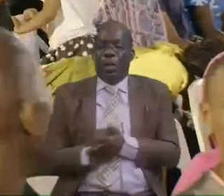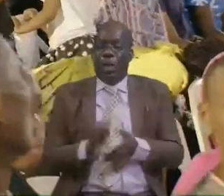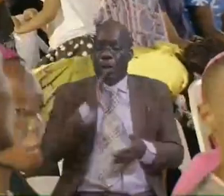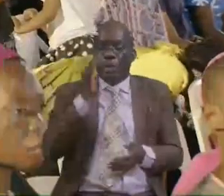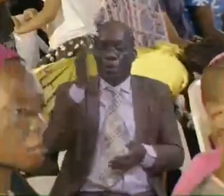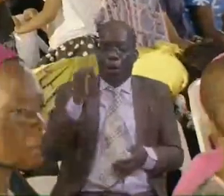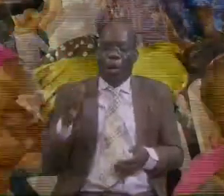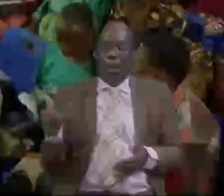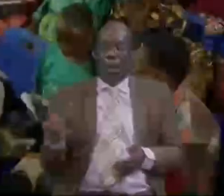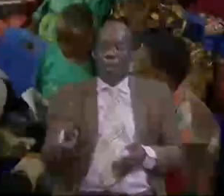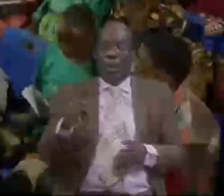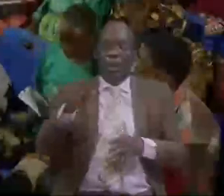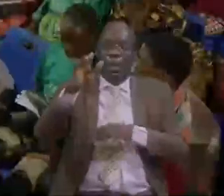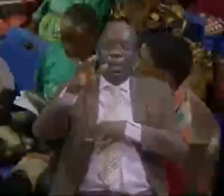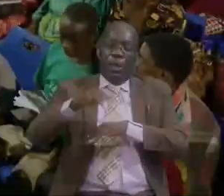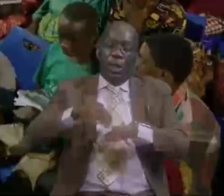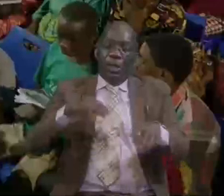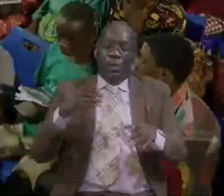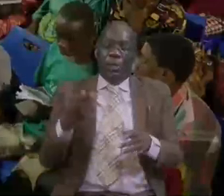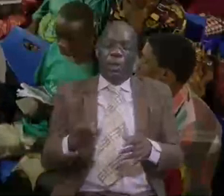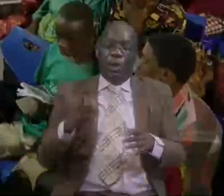prend vos détails.